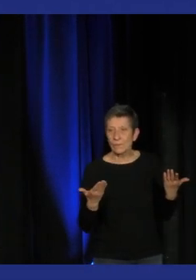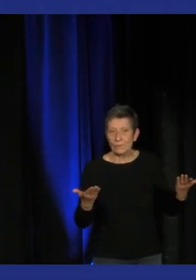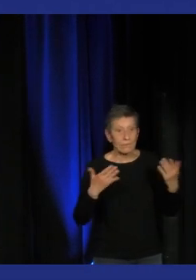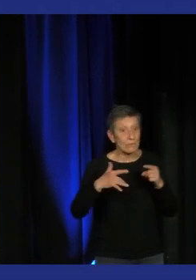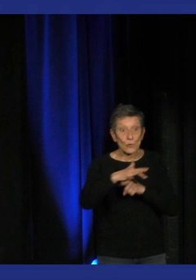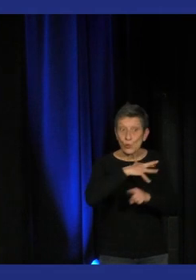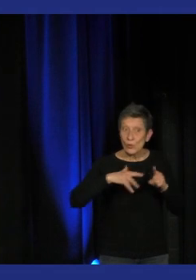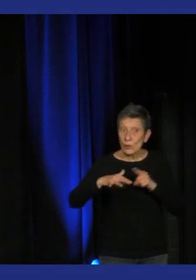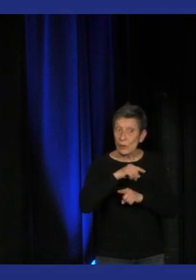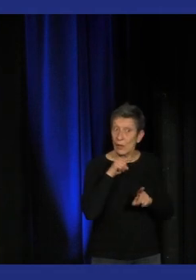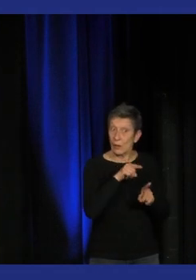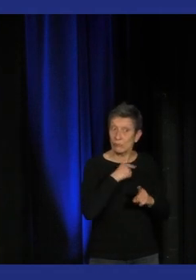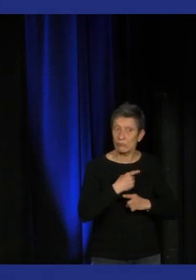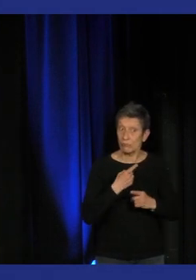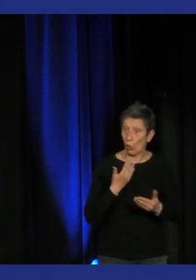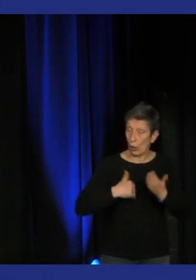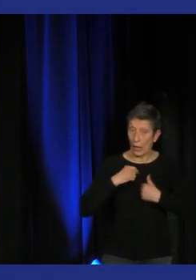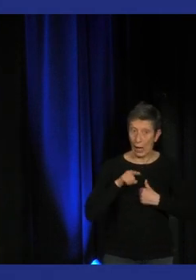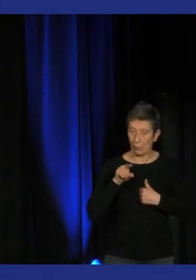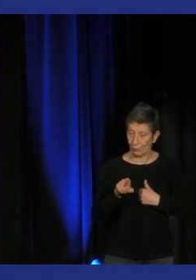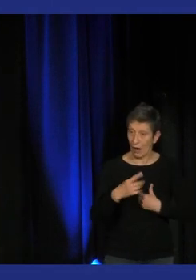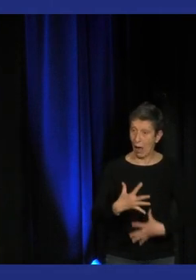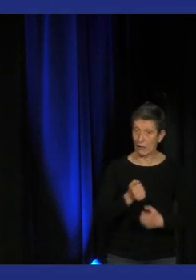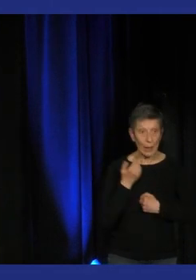vivent relativement bien avec certains handicaps et pas avec d'autres.